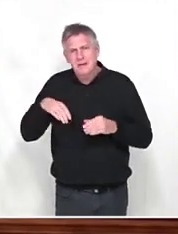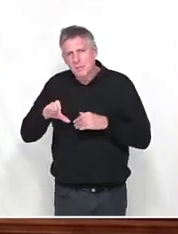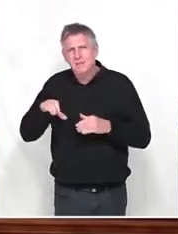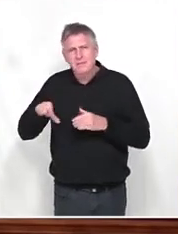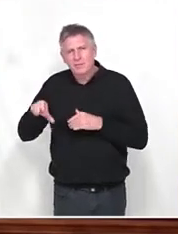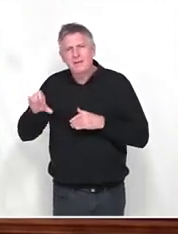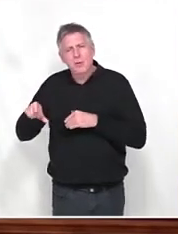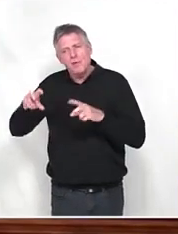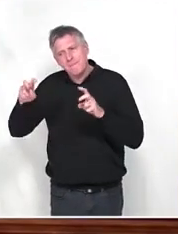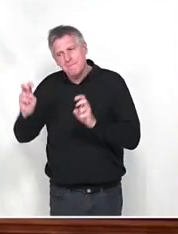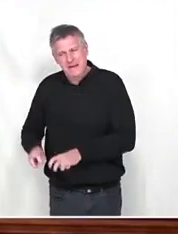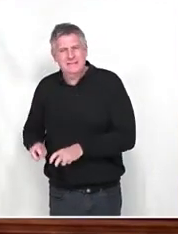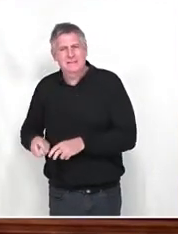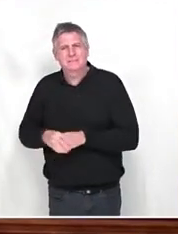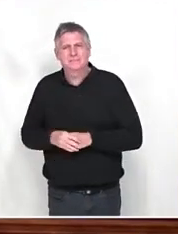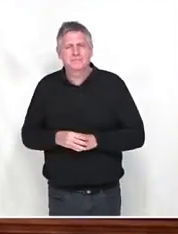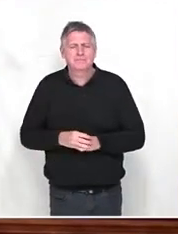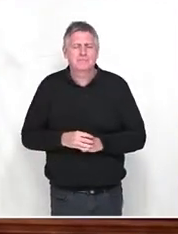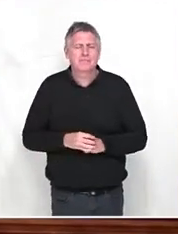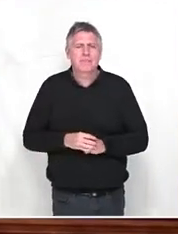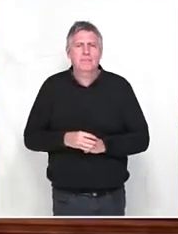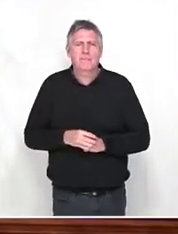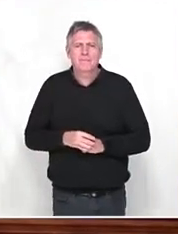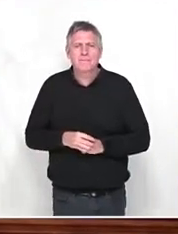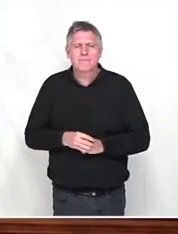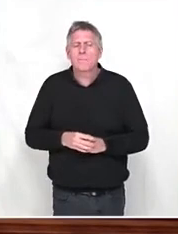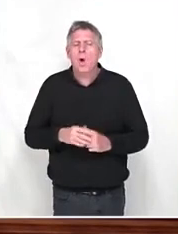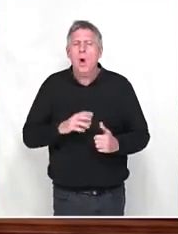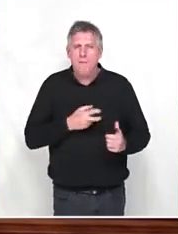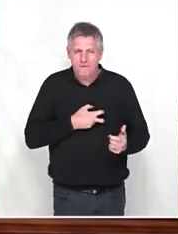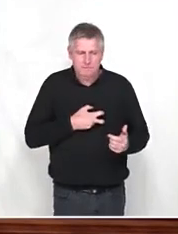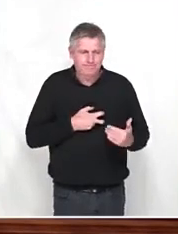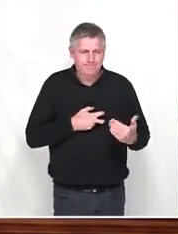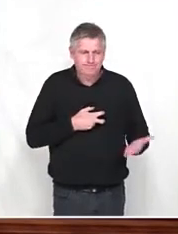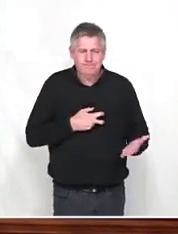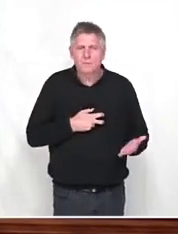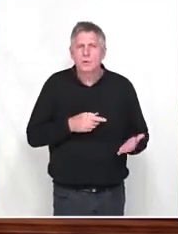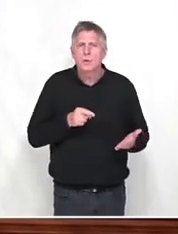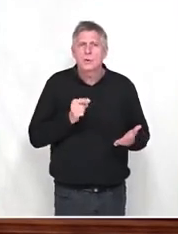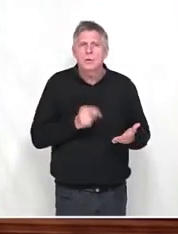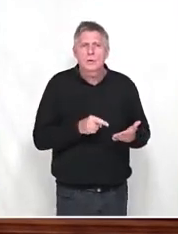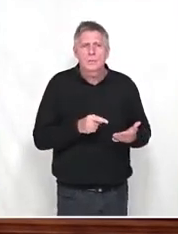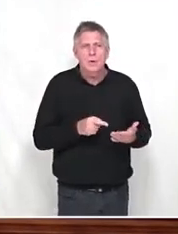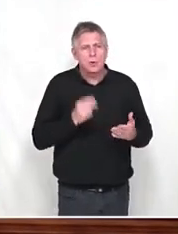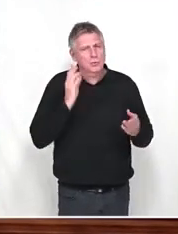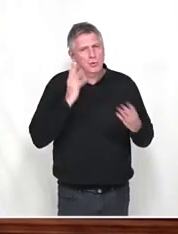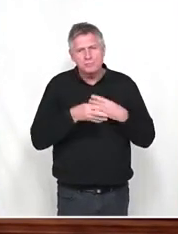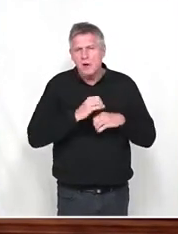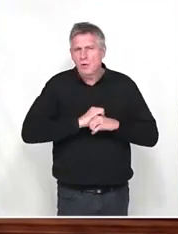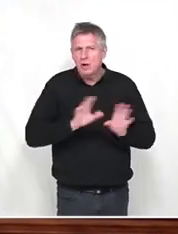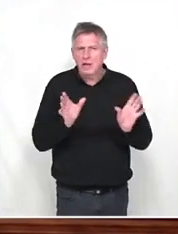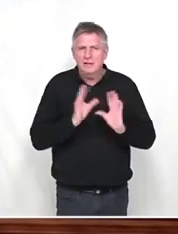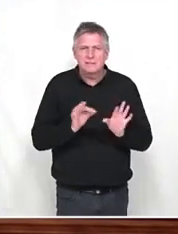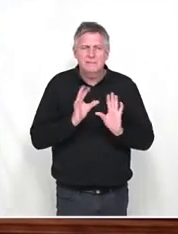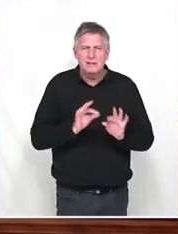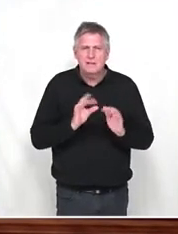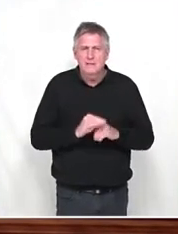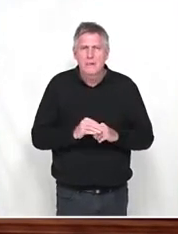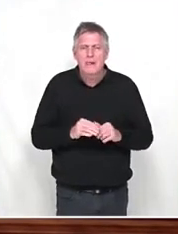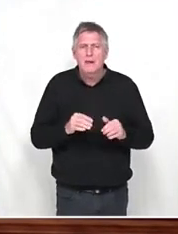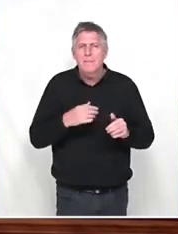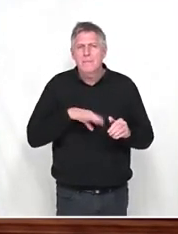dépenses d'investissement dans le contexte. Et enfin, ça a été aussi exposé en toute transparence, rapporté à